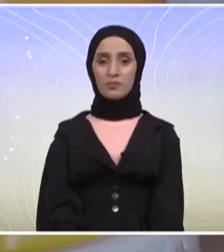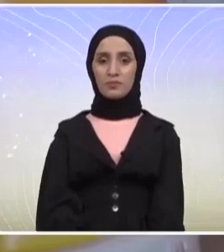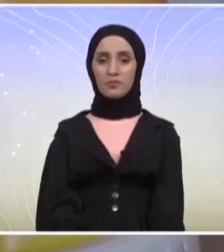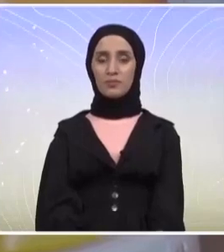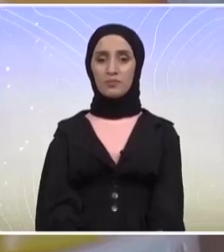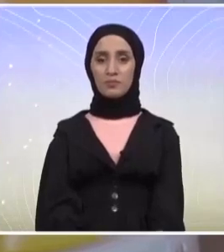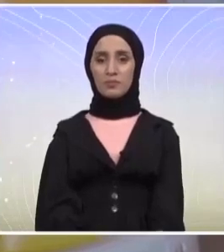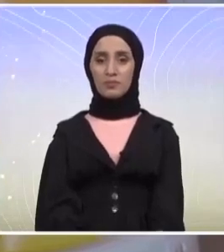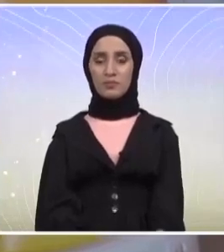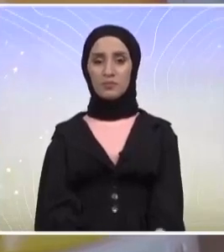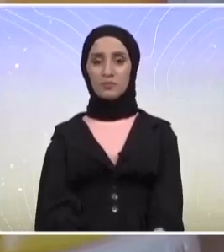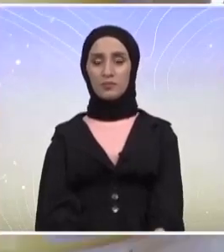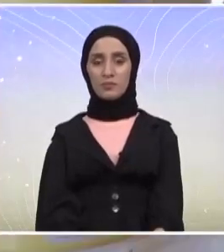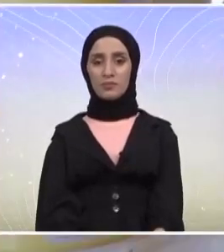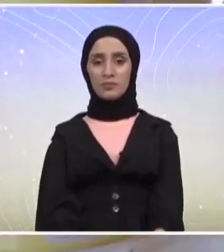بعطشان